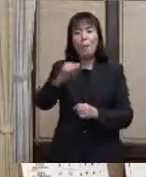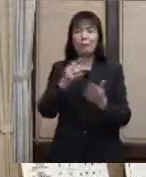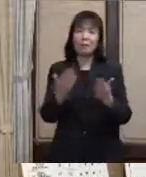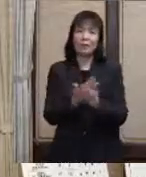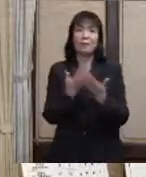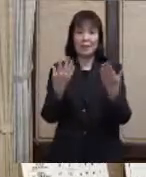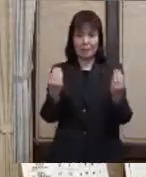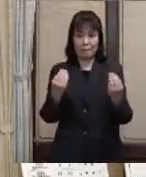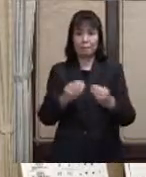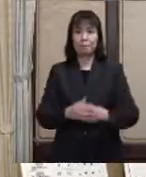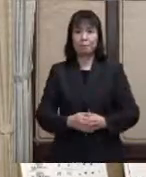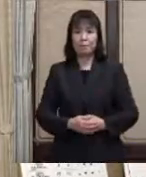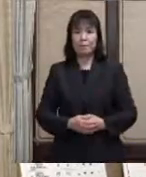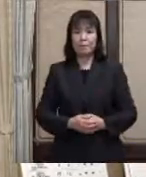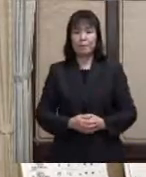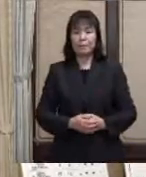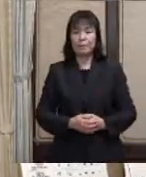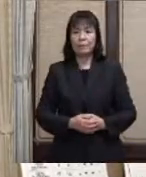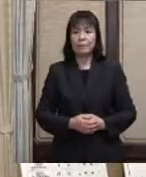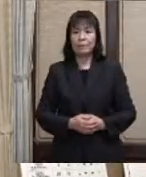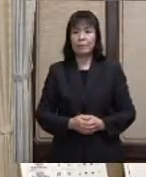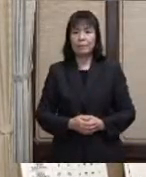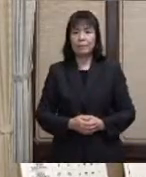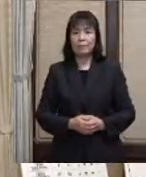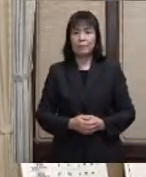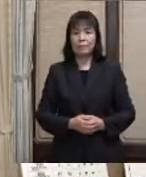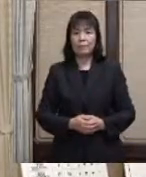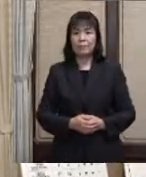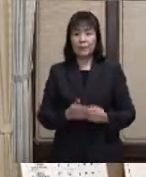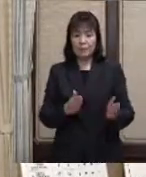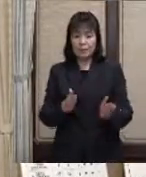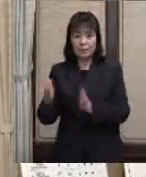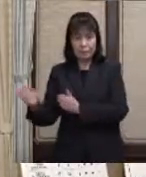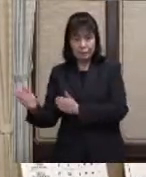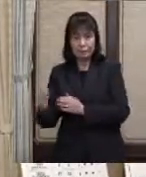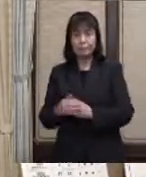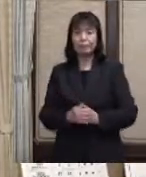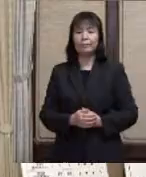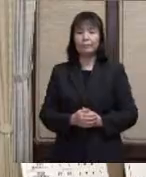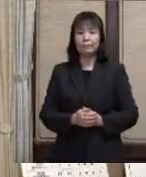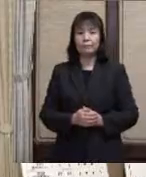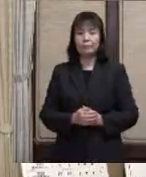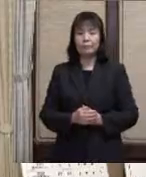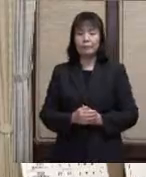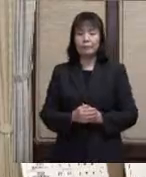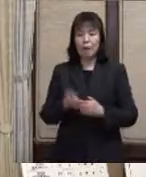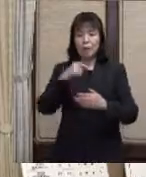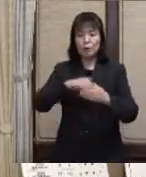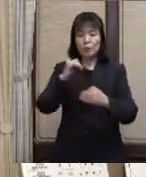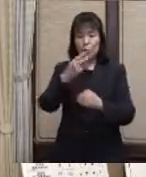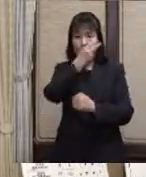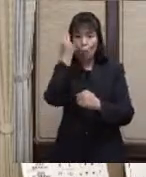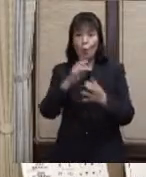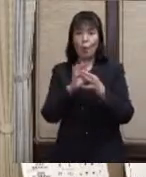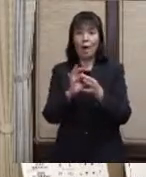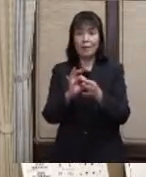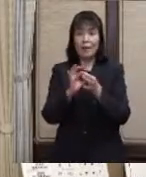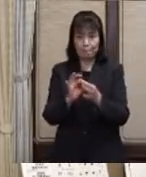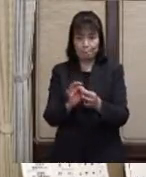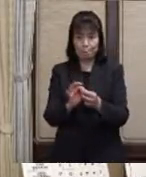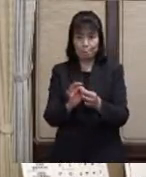ということでございます。続いて、 内子高校関連の